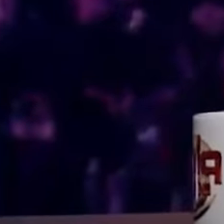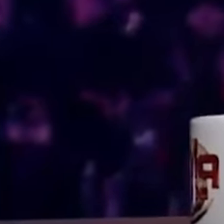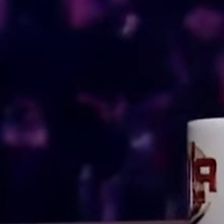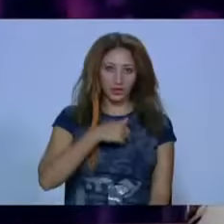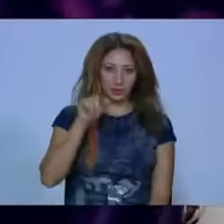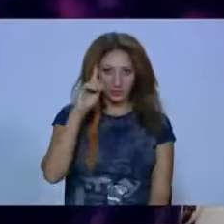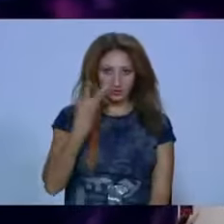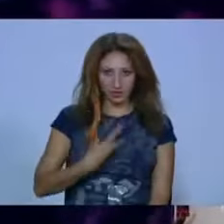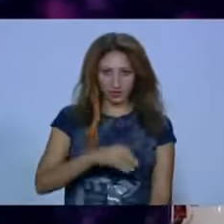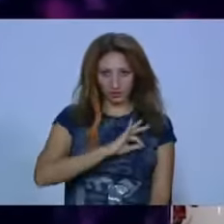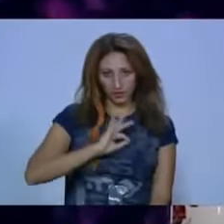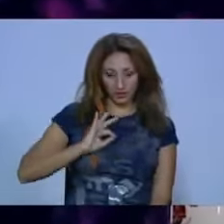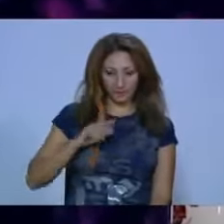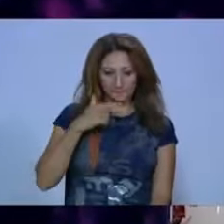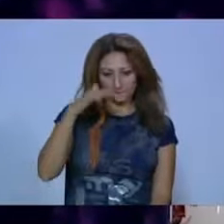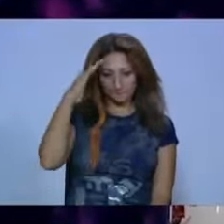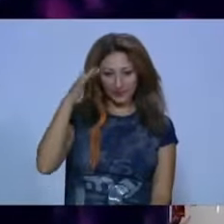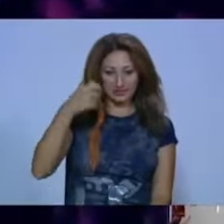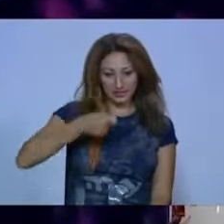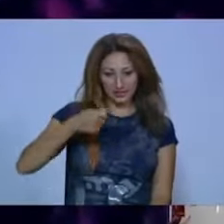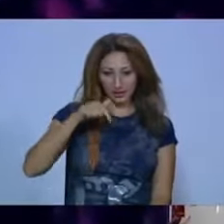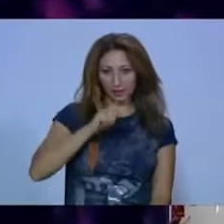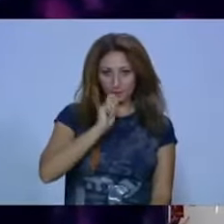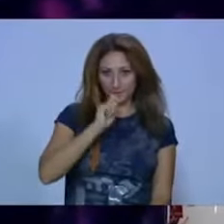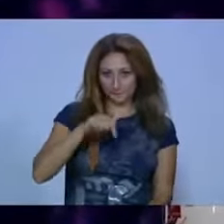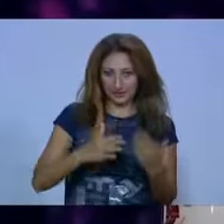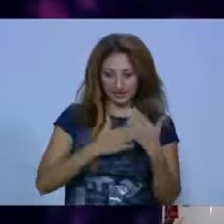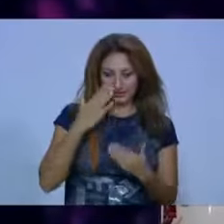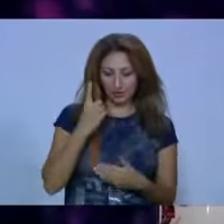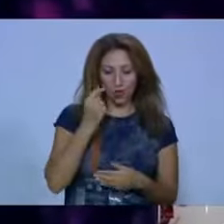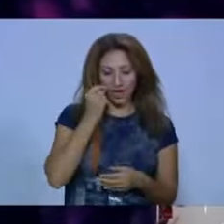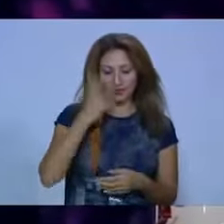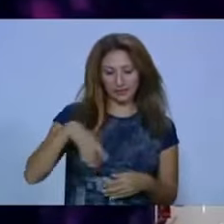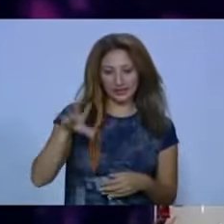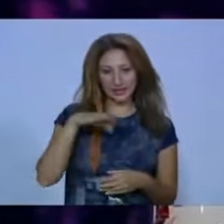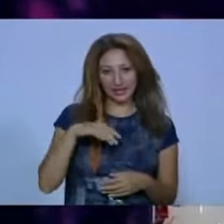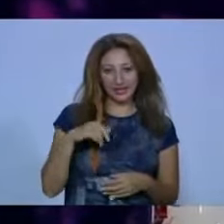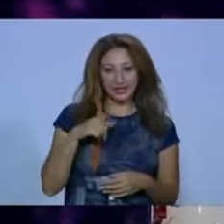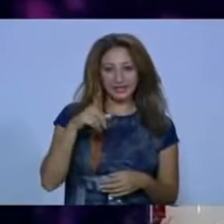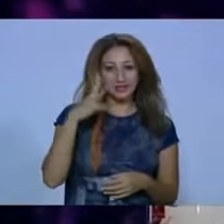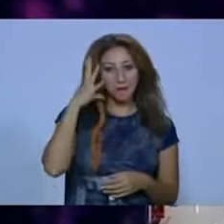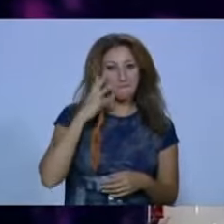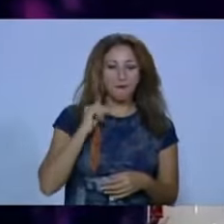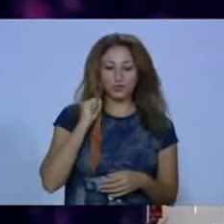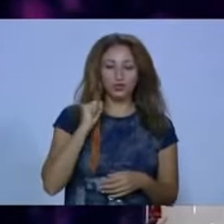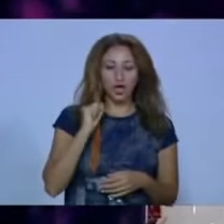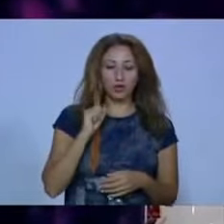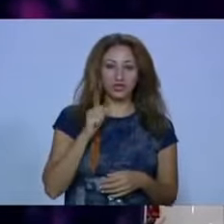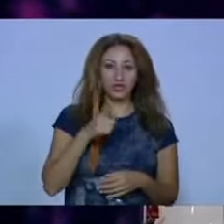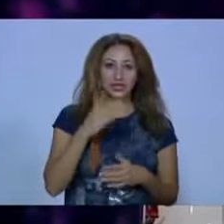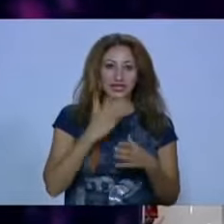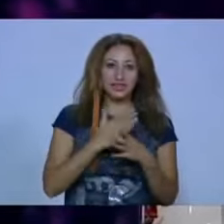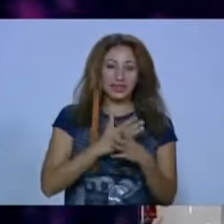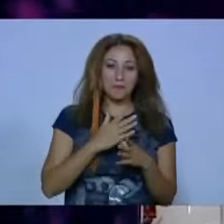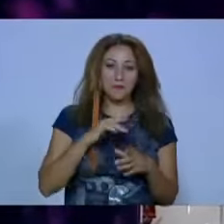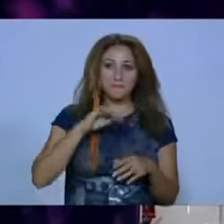بسم الله الرحمن الرحيم. مساء الخير، اهلا بحضراتكم وحلقه جديده واحد من الناس. الحقيقه من اسعد اللحظات اللي انا بعيشها لحظات